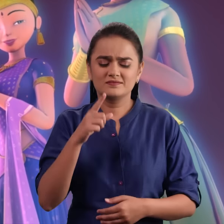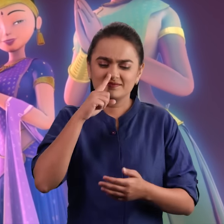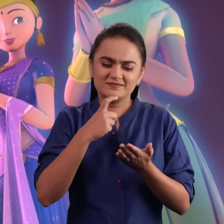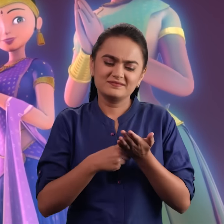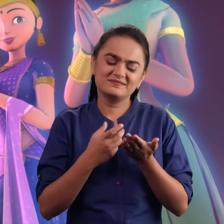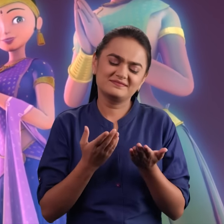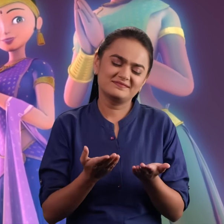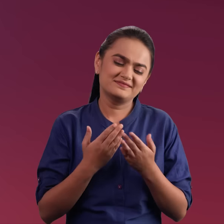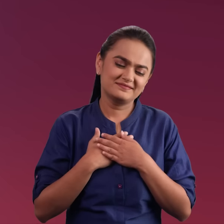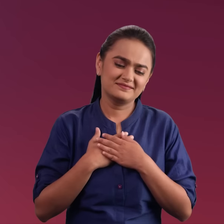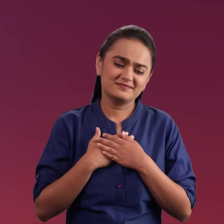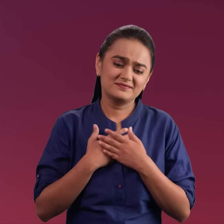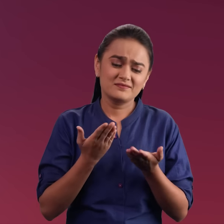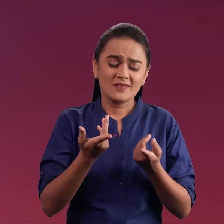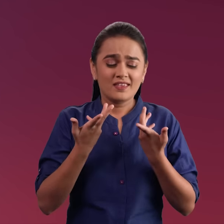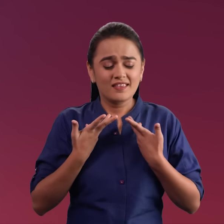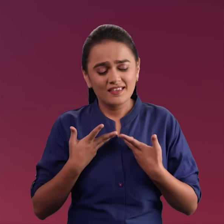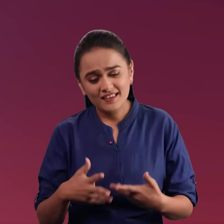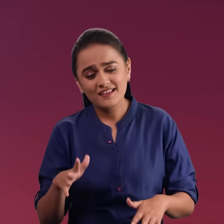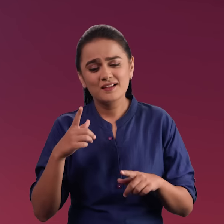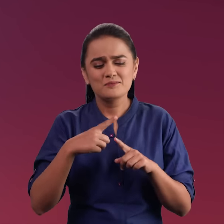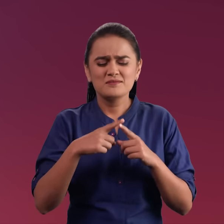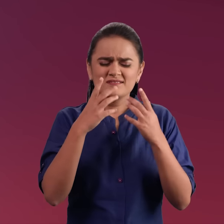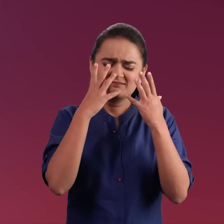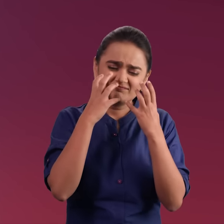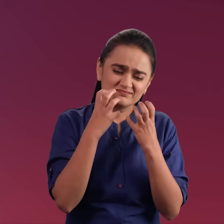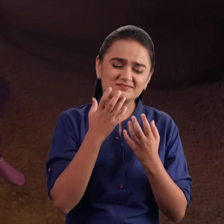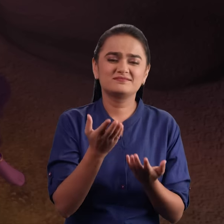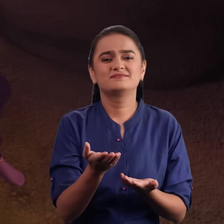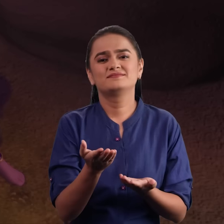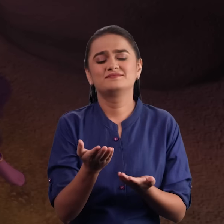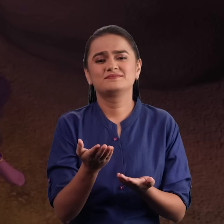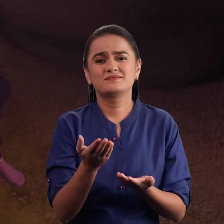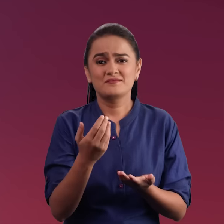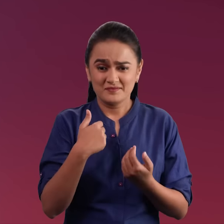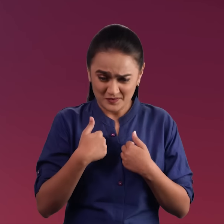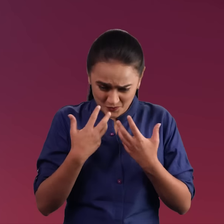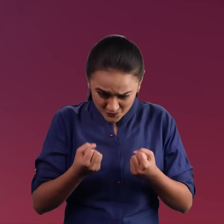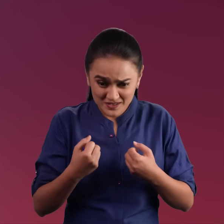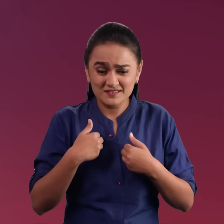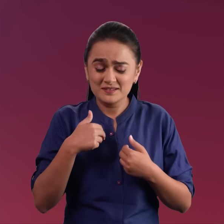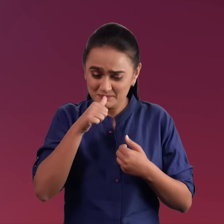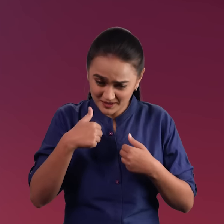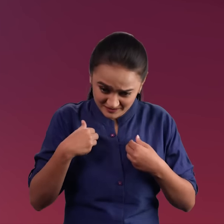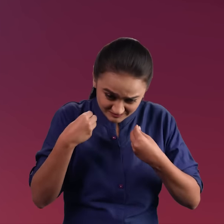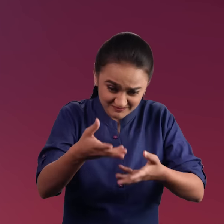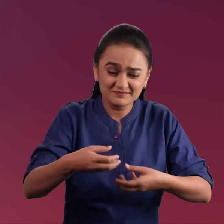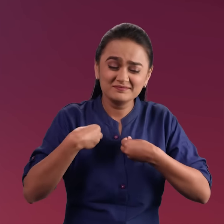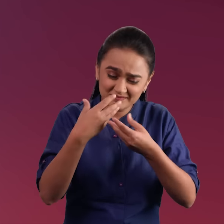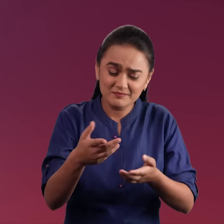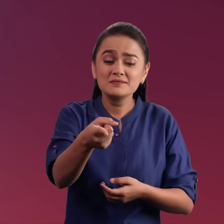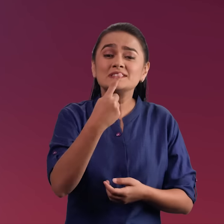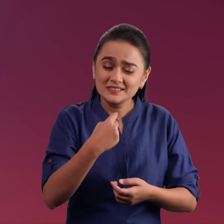ओ राधा, तुम तो थक गई और निराश हो गई हो। हमें सेवा का अवसर प्रदान